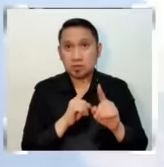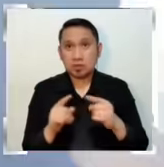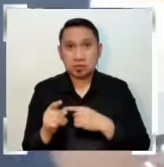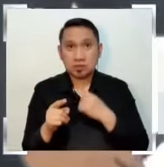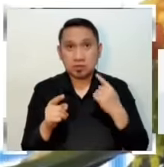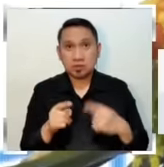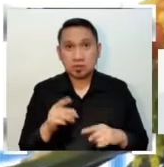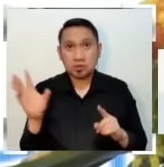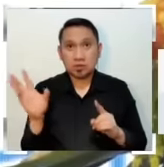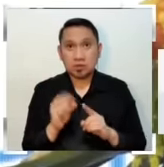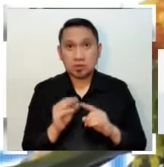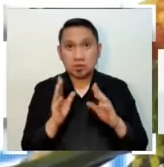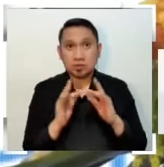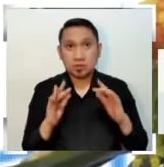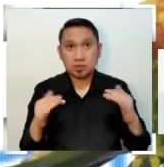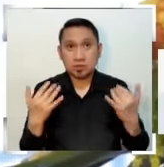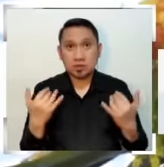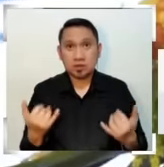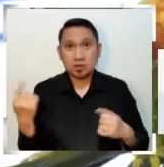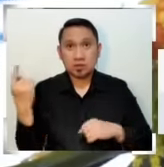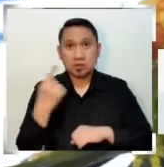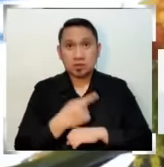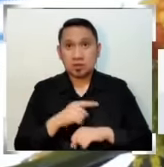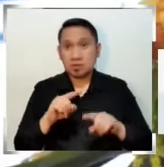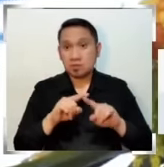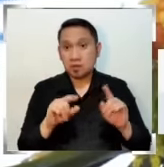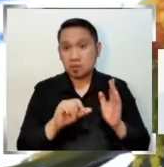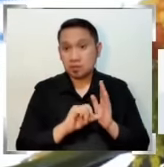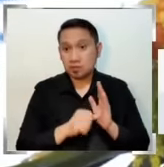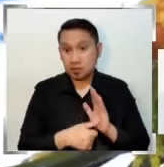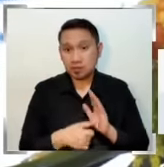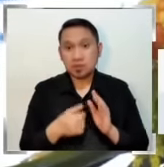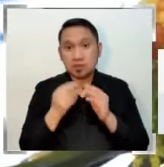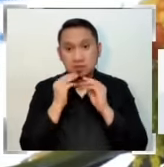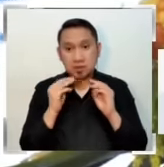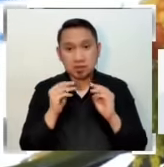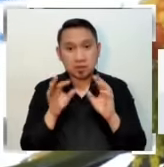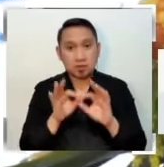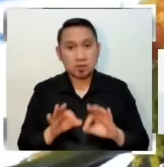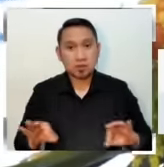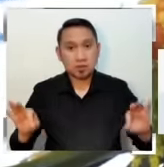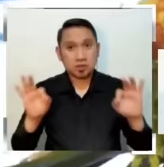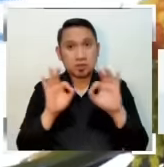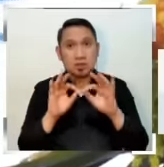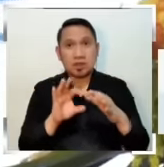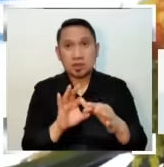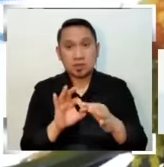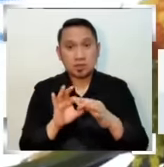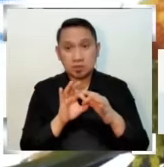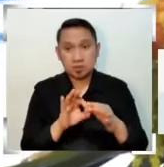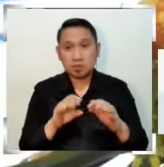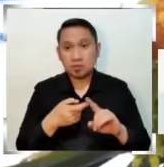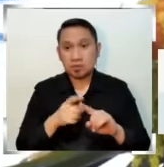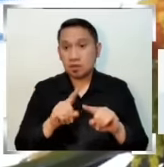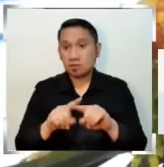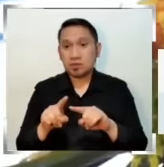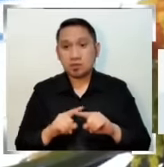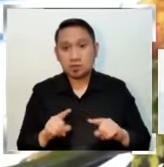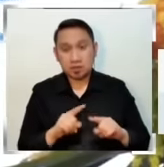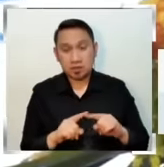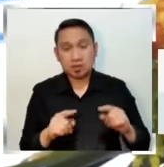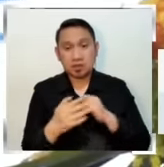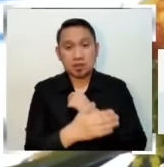Festival ngayong araw. Pero binigyan din niya sa kanyang talumpati ang kahalagahan ng kooperasyon ng iba't ibang bansa kabilang ang Pilipinas sa gitna